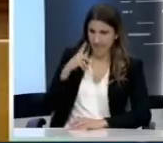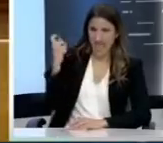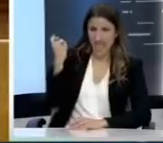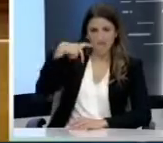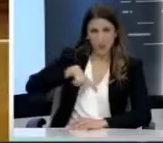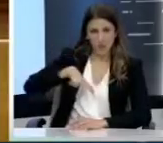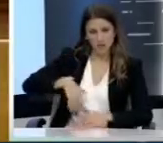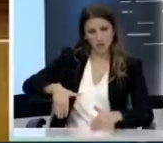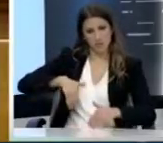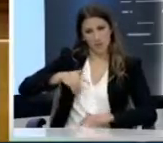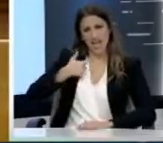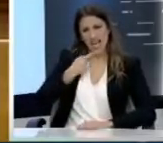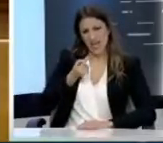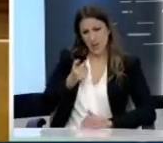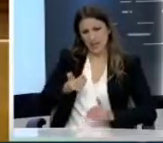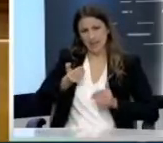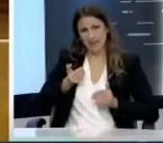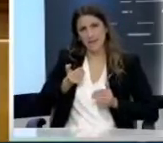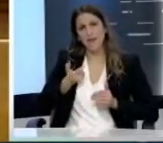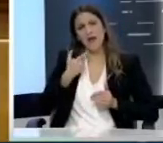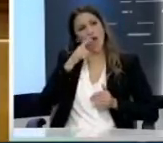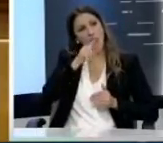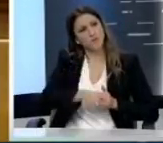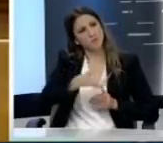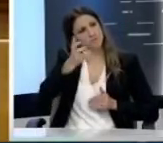κράτος, που το υποστηρίζουν πολύ σοβαροί